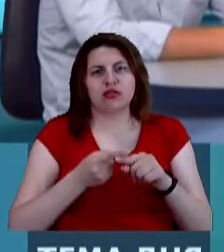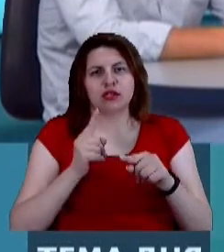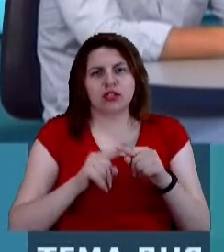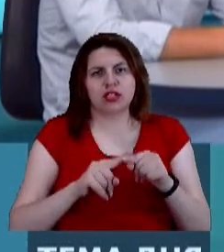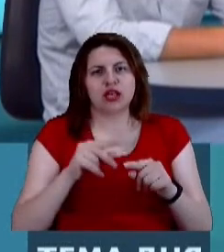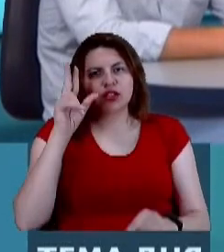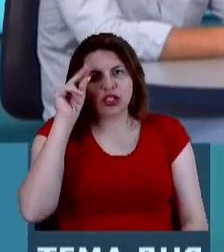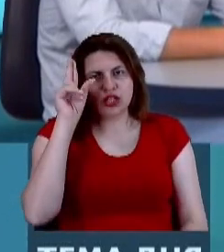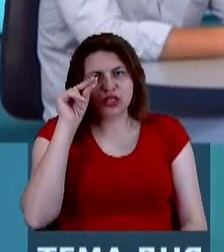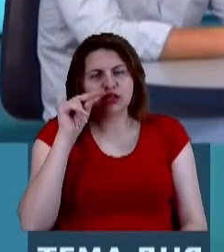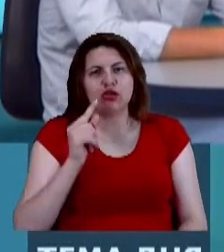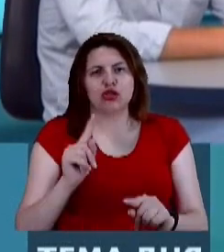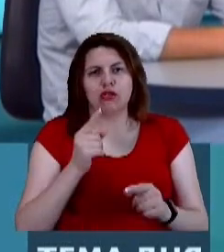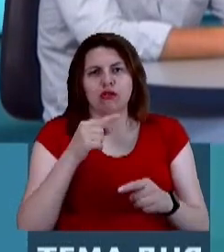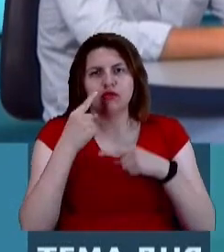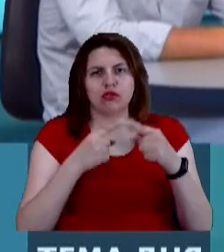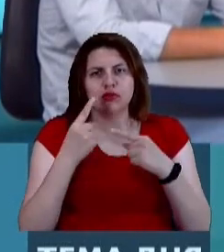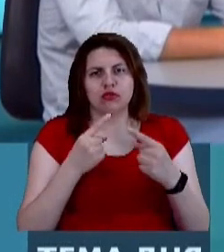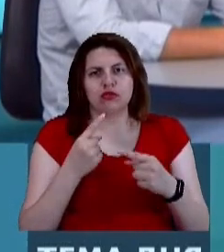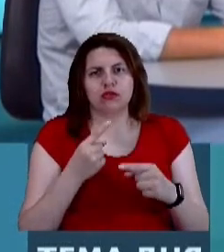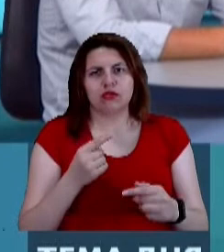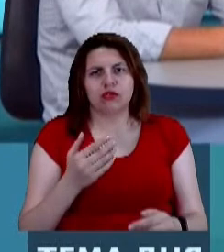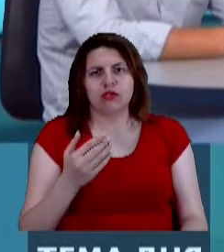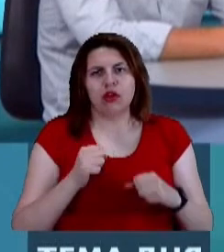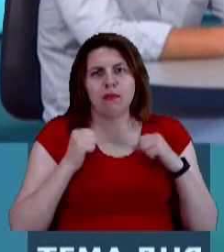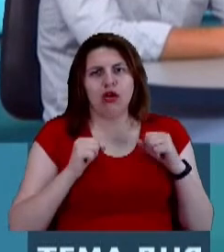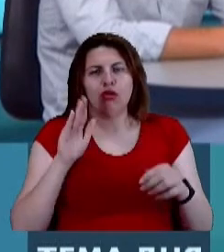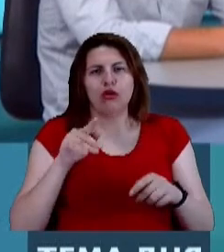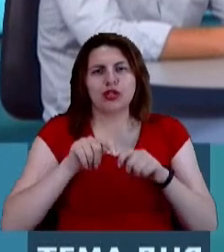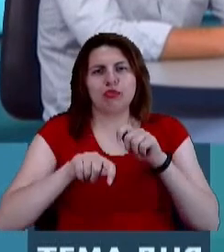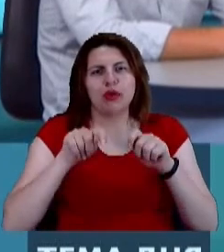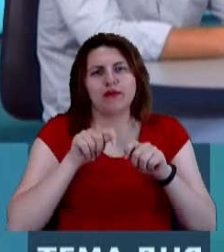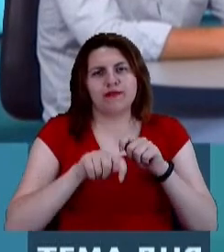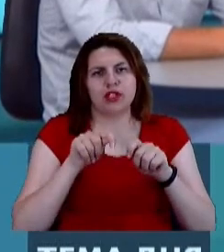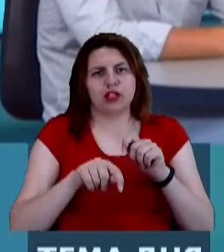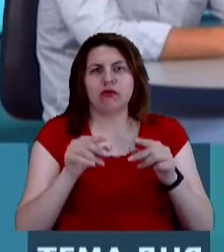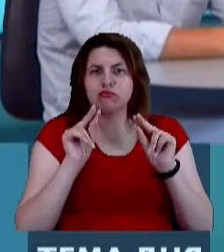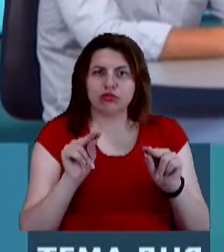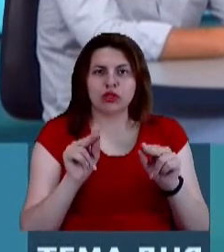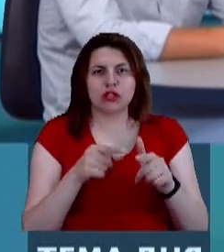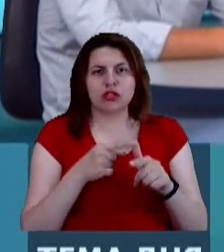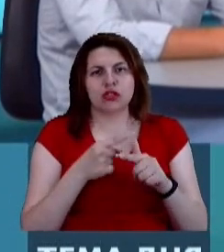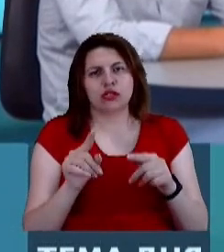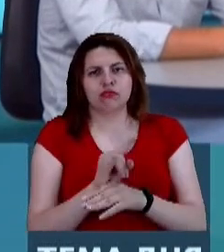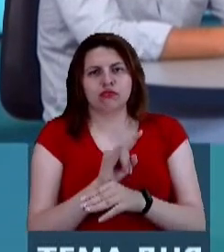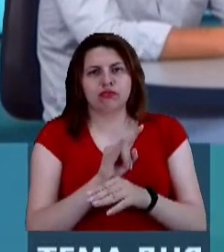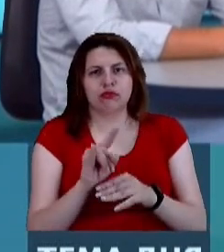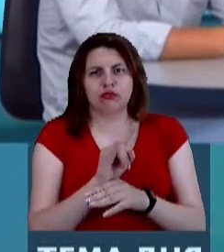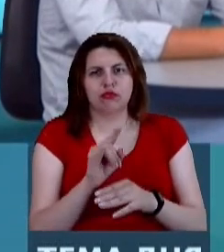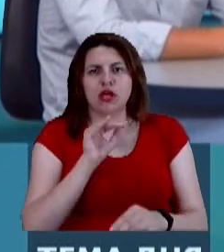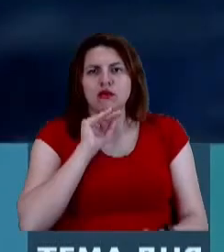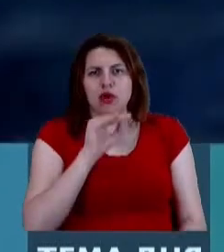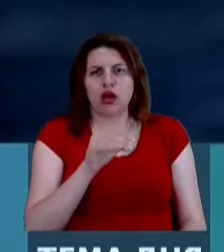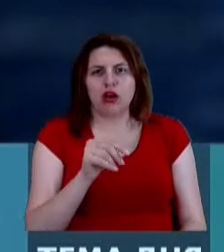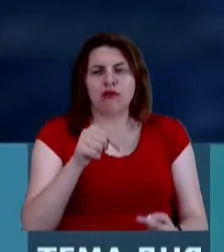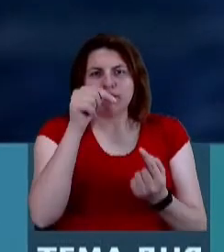так? Намагатися хоча б перевірити, а чи справді те, що мені сказав зараз в ефірі експерт, чи воно відповідає